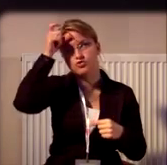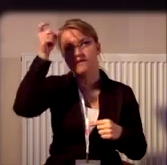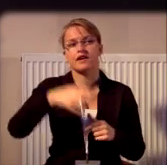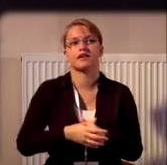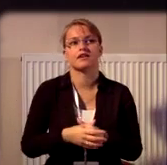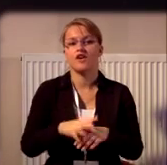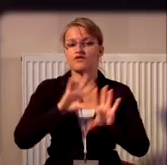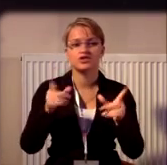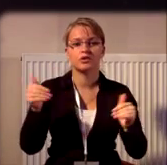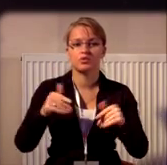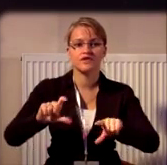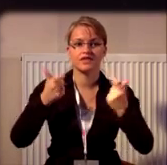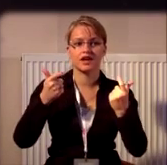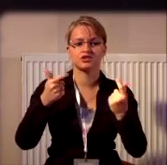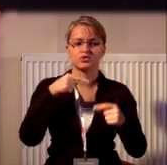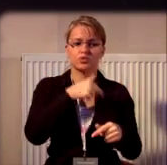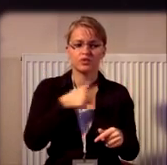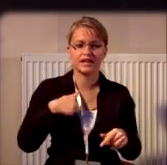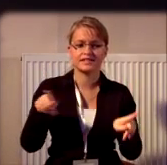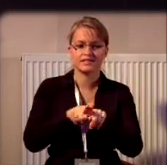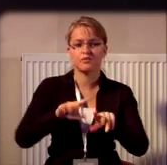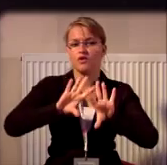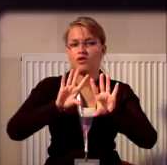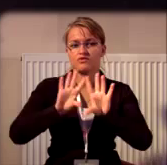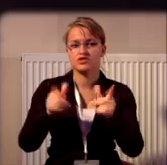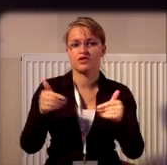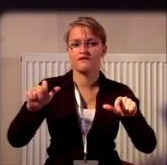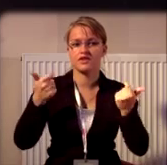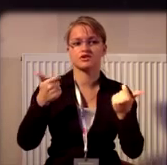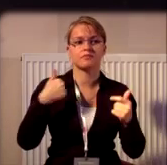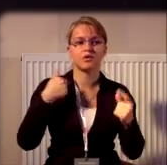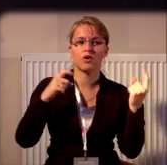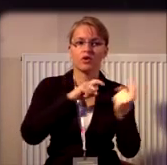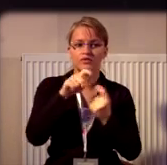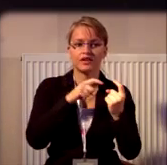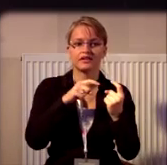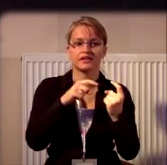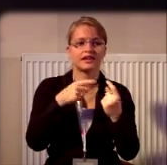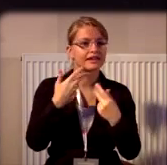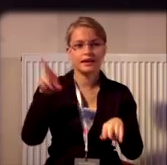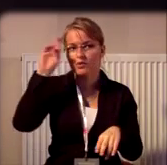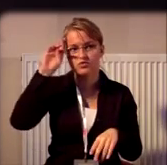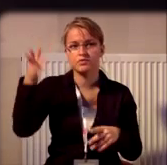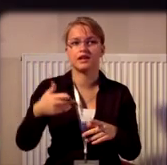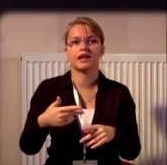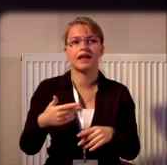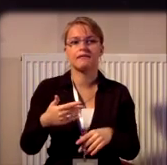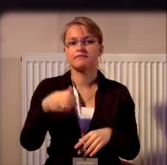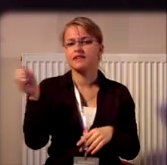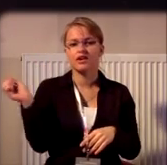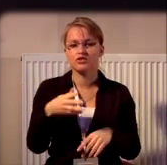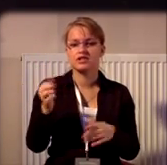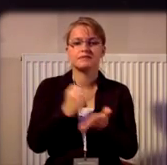też różne rzeczy się zdarzały. Były i konflikty, były nieporozumienia. Najgorszą sprawą było zachęcić i